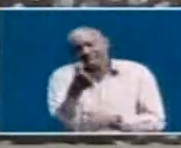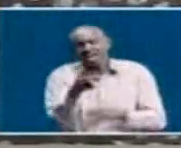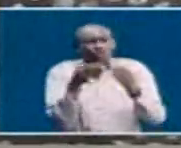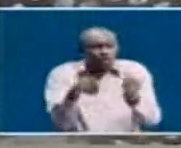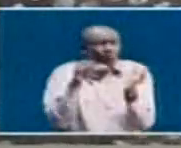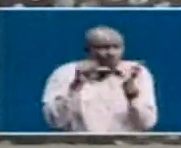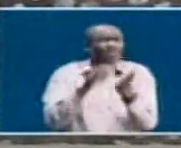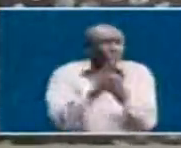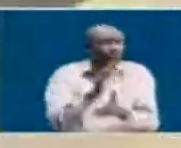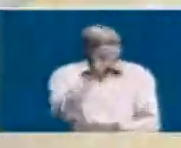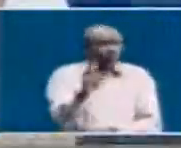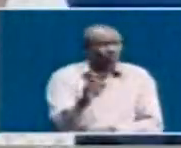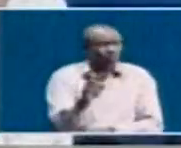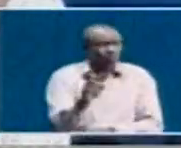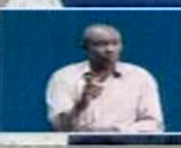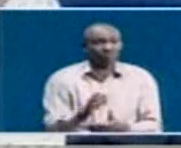itawahi kupatikana?